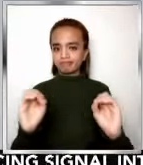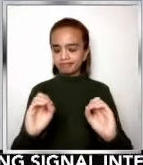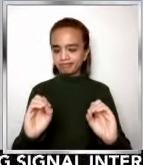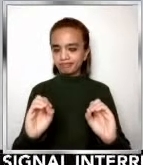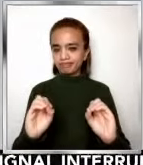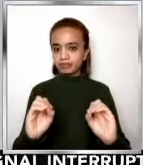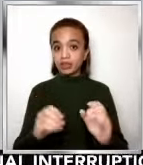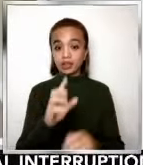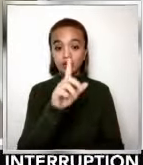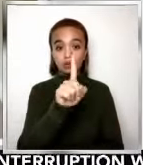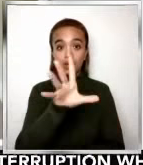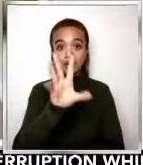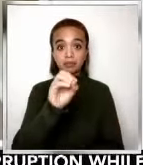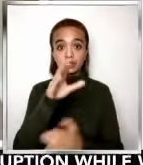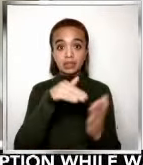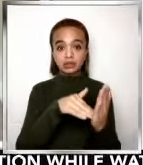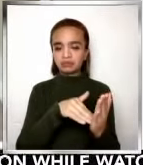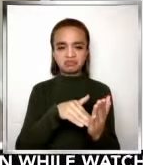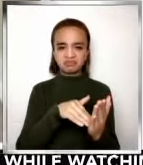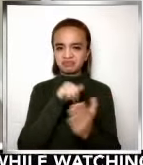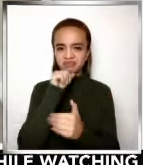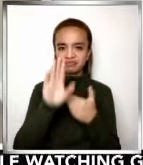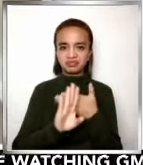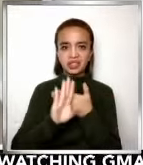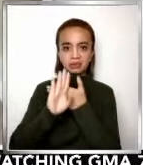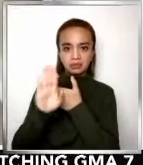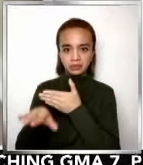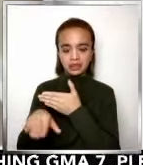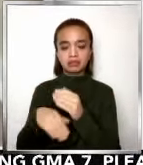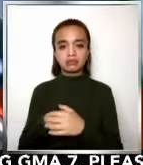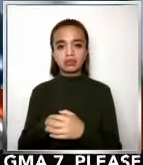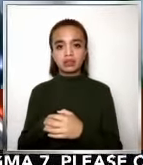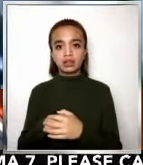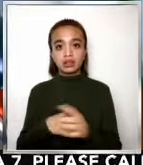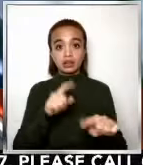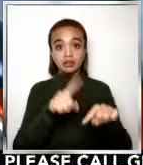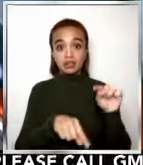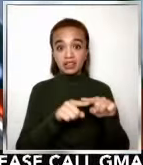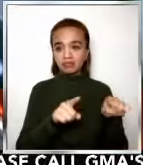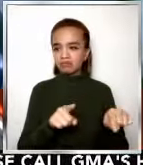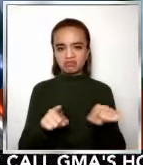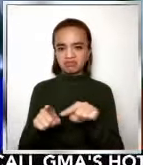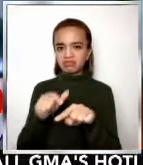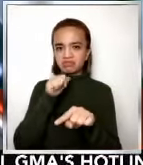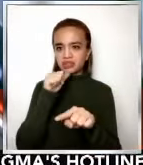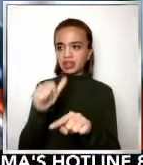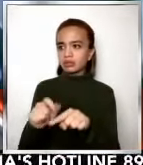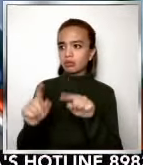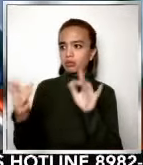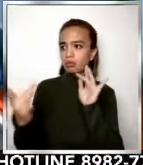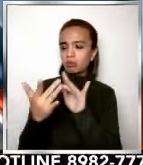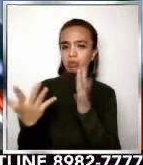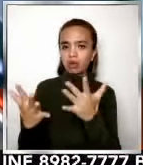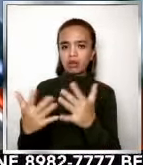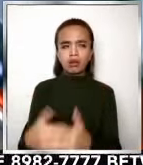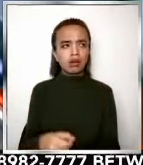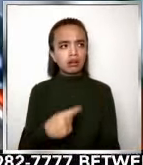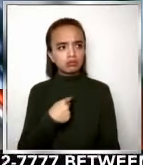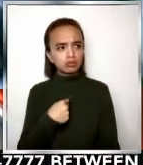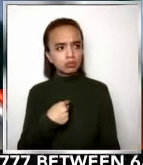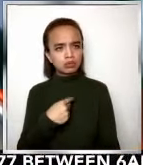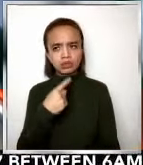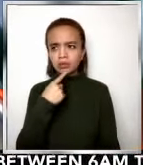150,000 pesos. Hindi na rin siya nagparamdam kay Seth. Alam mo tao ito, may sakit ako.